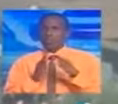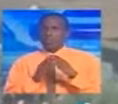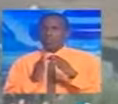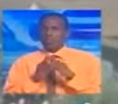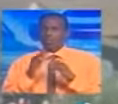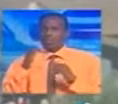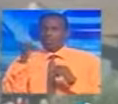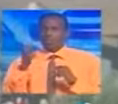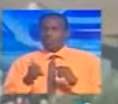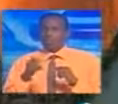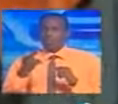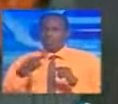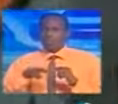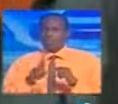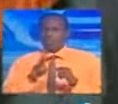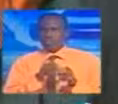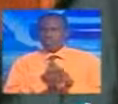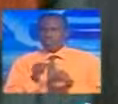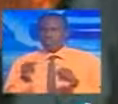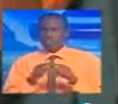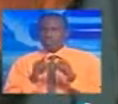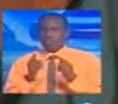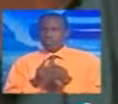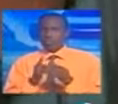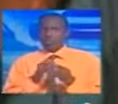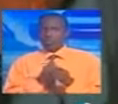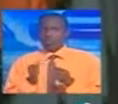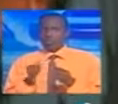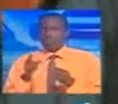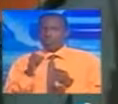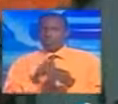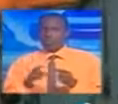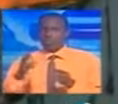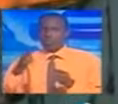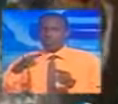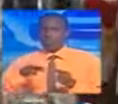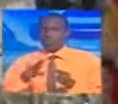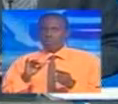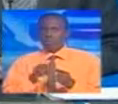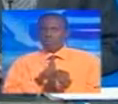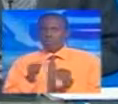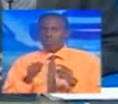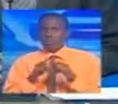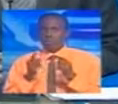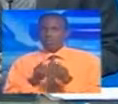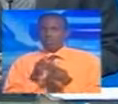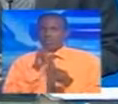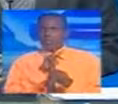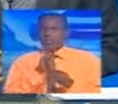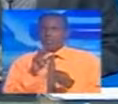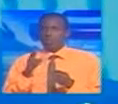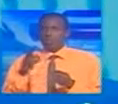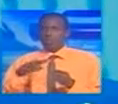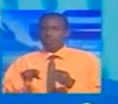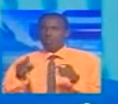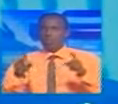d'une centaine de maisons détruites par l'incendie. En effet, pour l'instant, donc, aucune perte en vie humaine, mais les